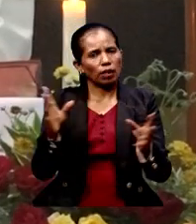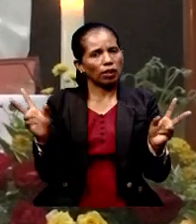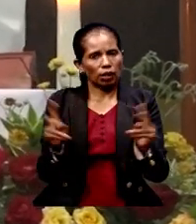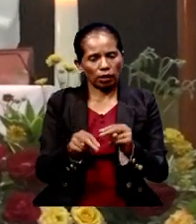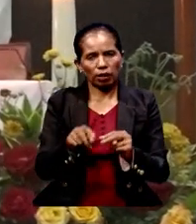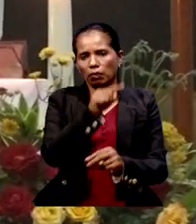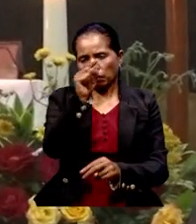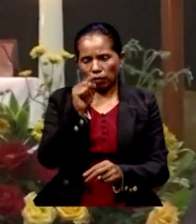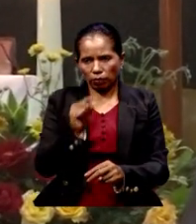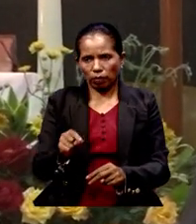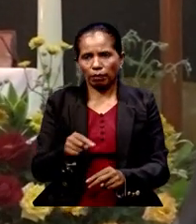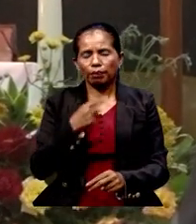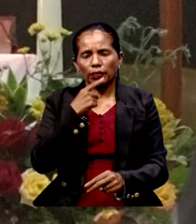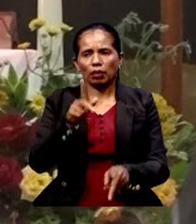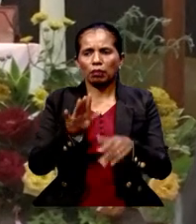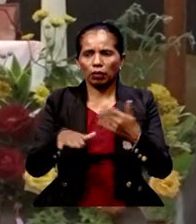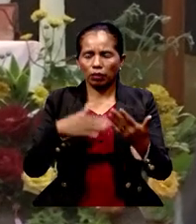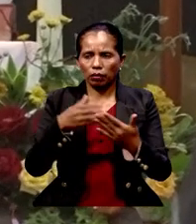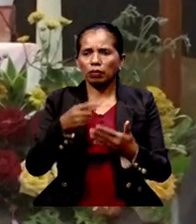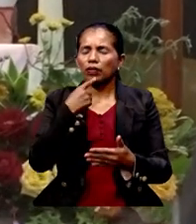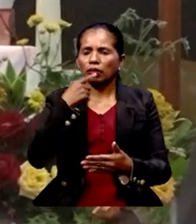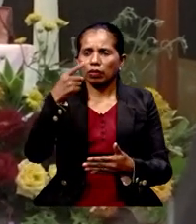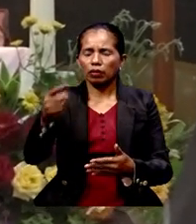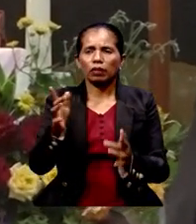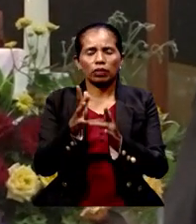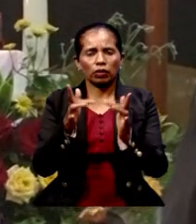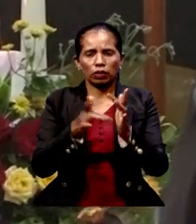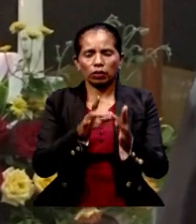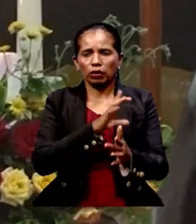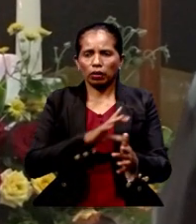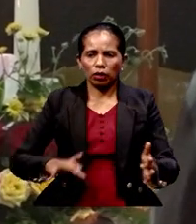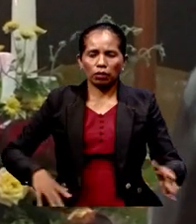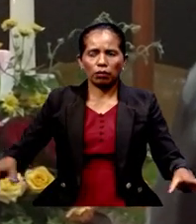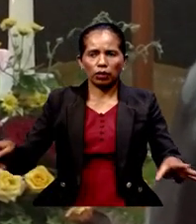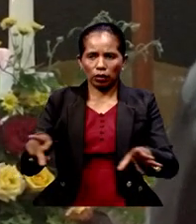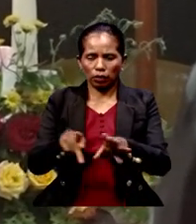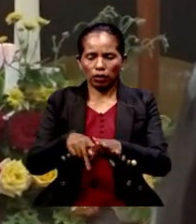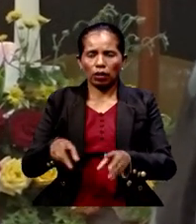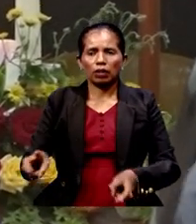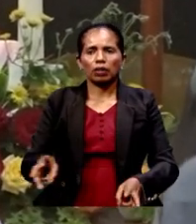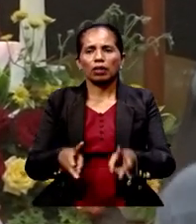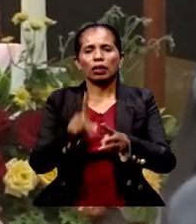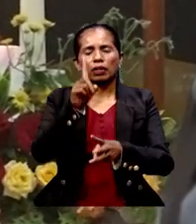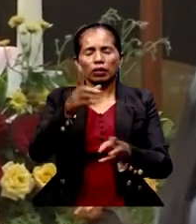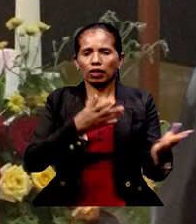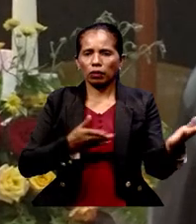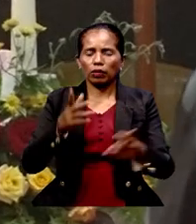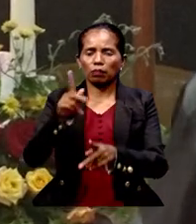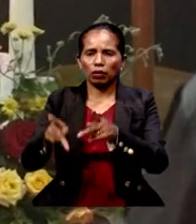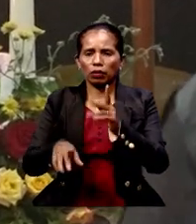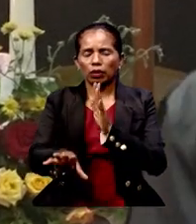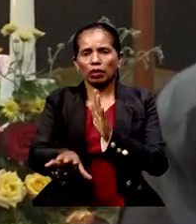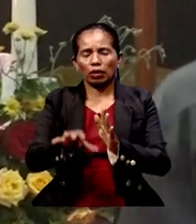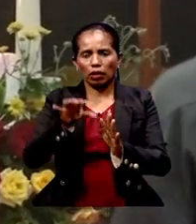Amu celebrante ne encoraja sarani sira hodi dehan kosokuan Jesus Kristu nia presensa hanesan dalang ida hodi lori emahotu bahetan